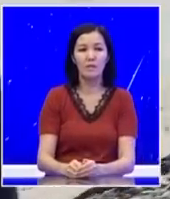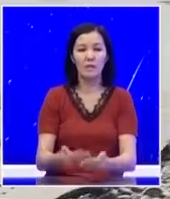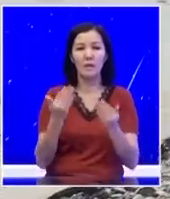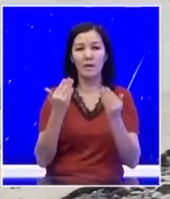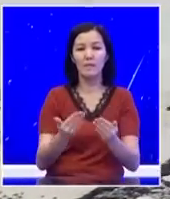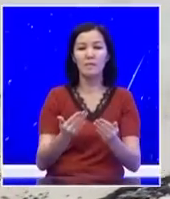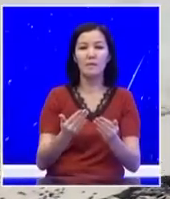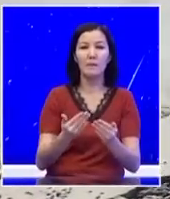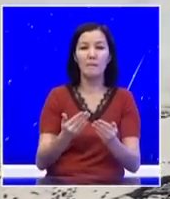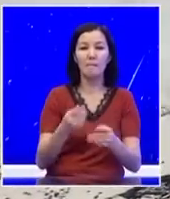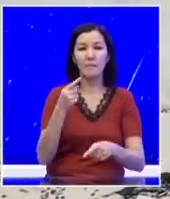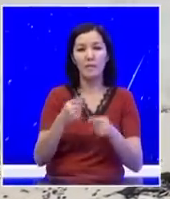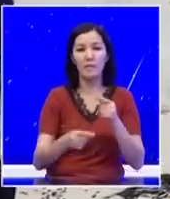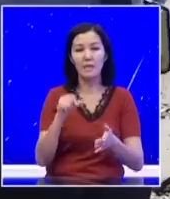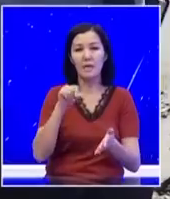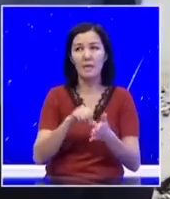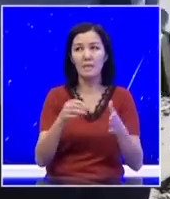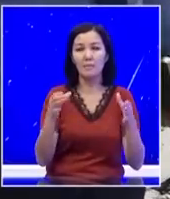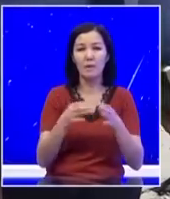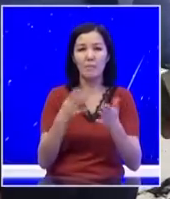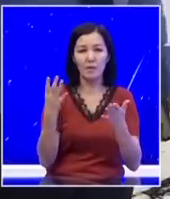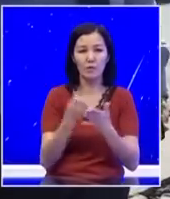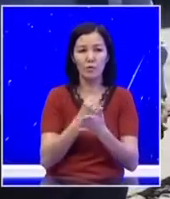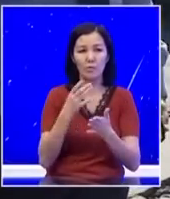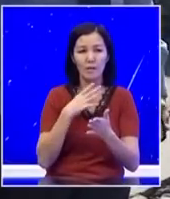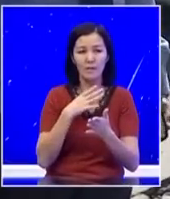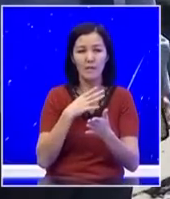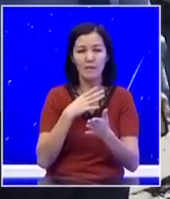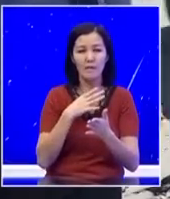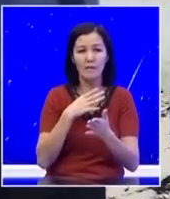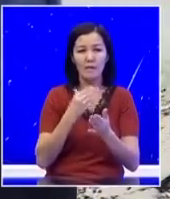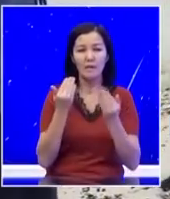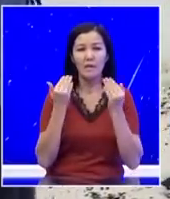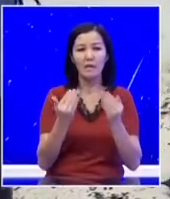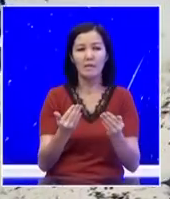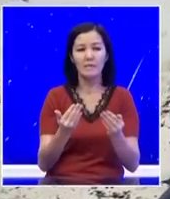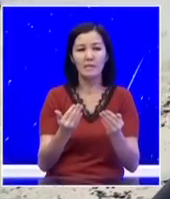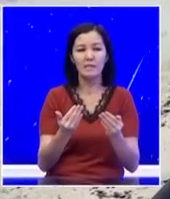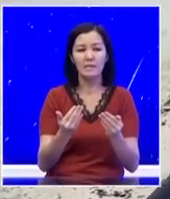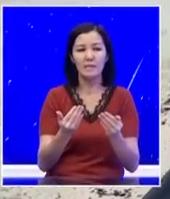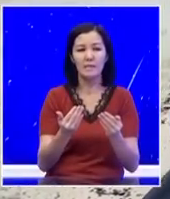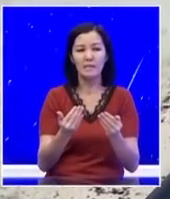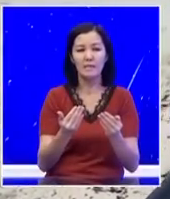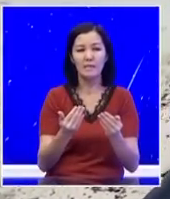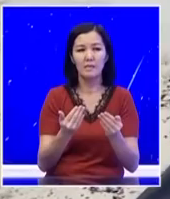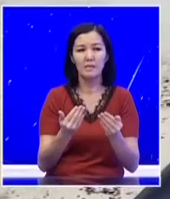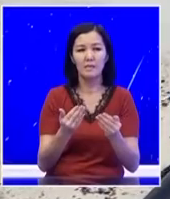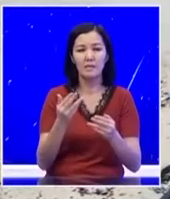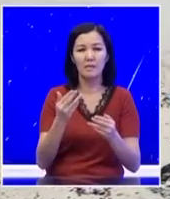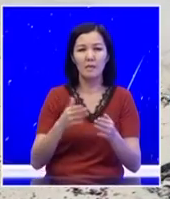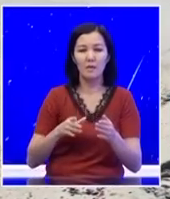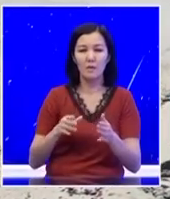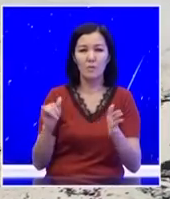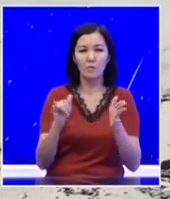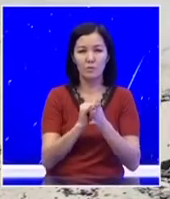алды мына жерде орташа жөндеу бойынша. Еще тротуар қарастырылған екі жағынан. Мына жерде қазір қарап бір жағында тротуар жоқ қой. Бұл жерде устройство тротуара есть